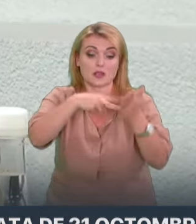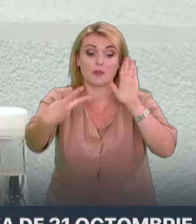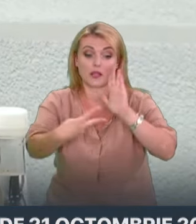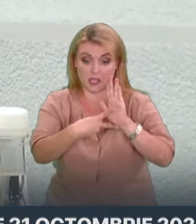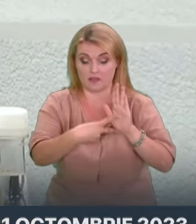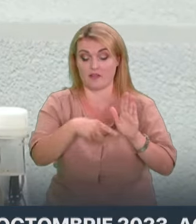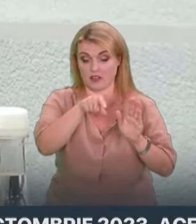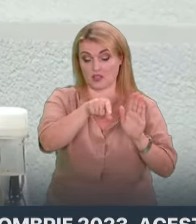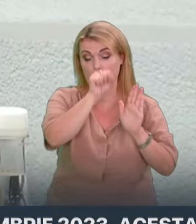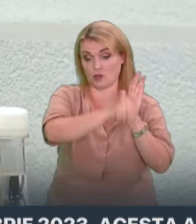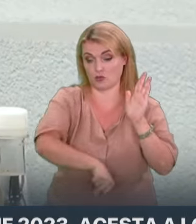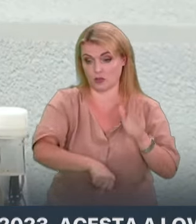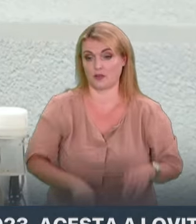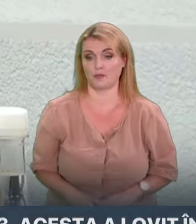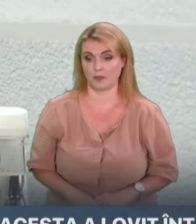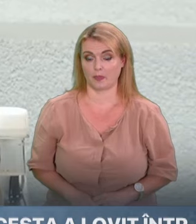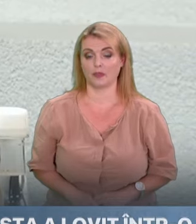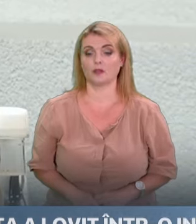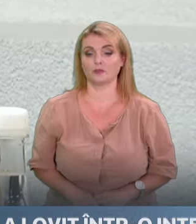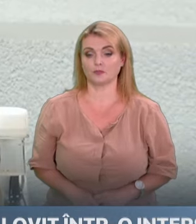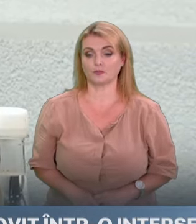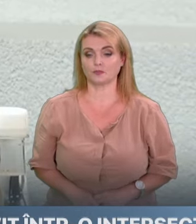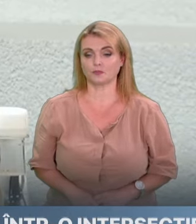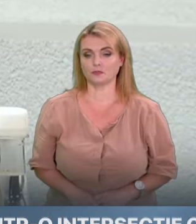cu emiterea câte o mandat de arestare preventivă.